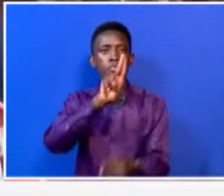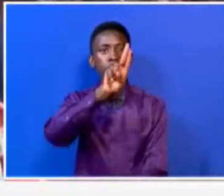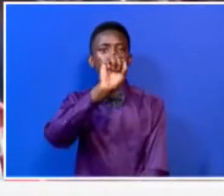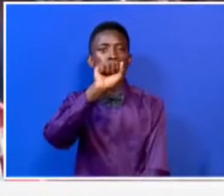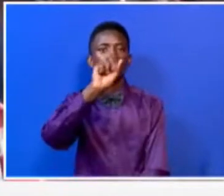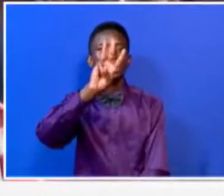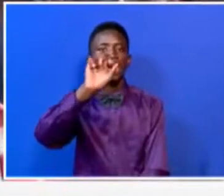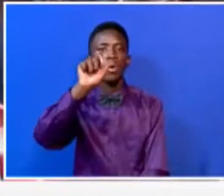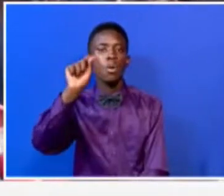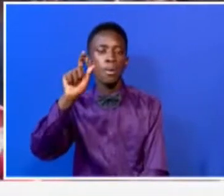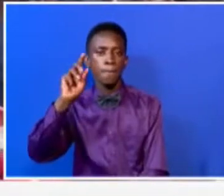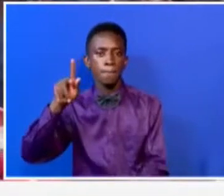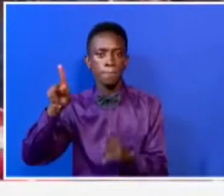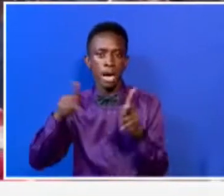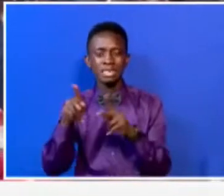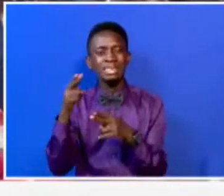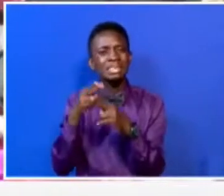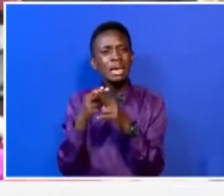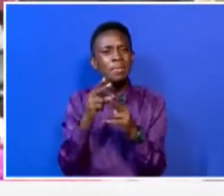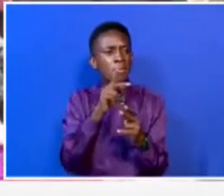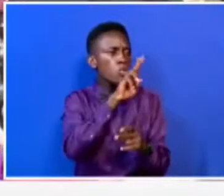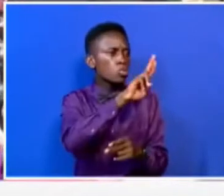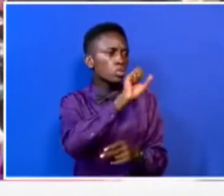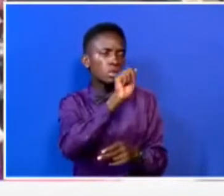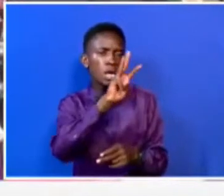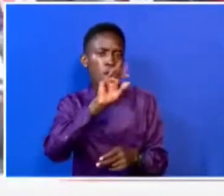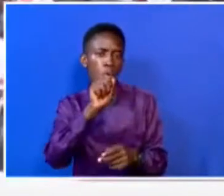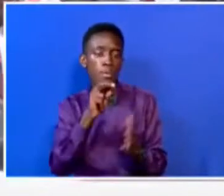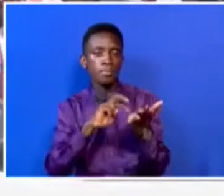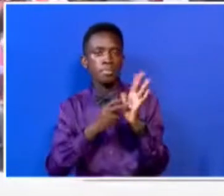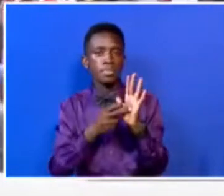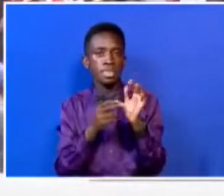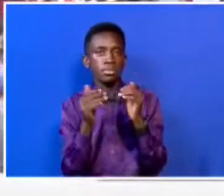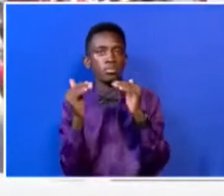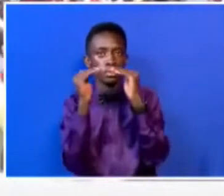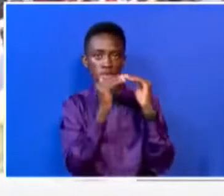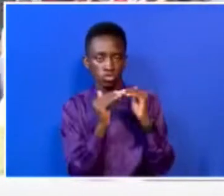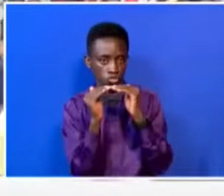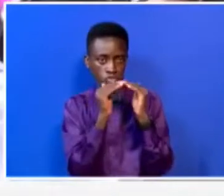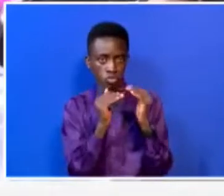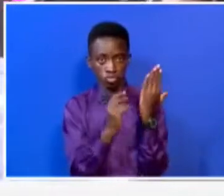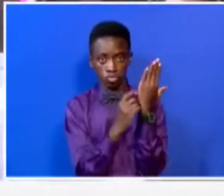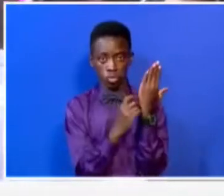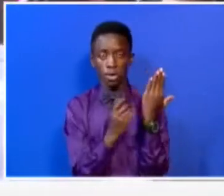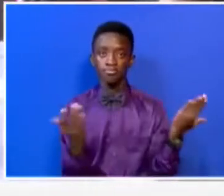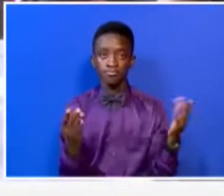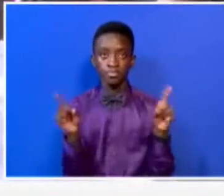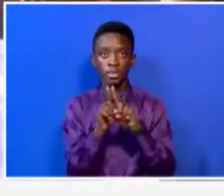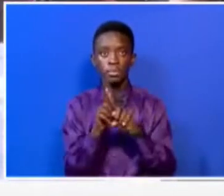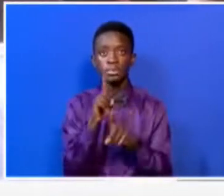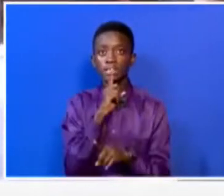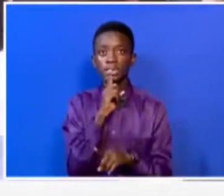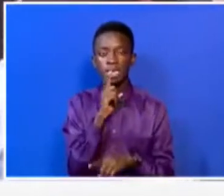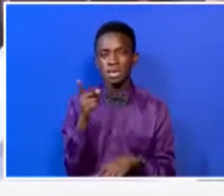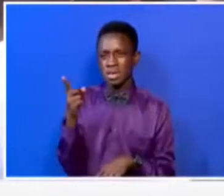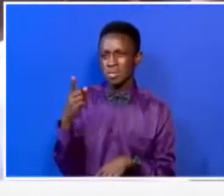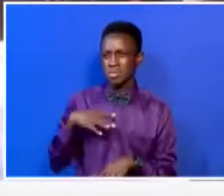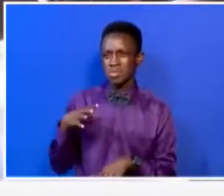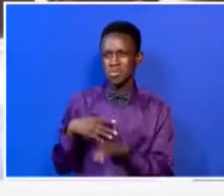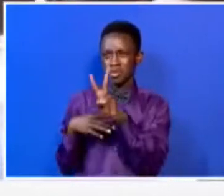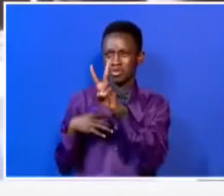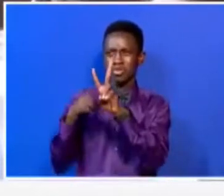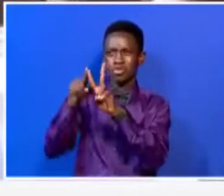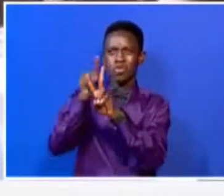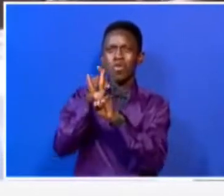kila pembe ya taifa kusaka uungwaji mkono, akifutilia mbali dhana ya kinyang'anyiro cha urais kwa baina ya mafarasi wawili. Kulingana na